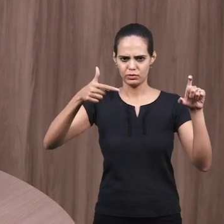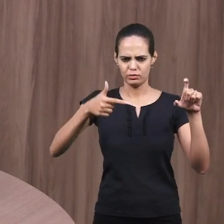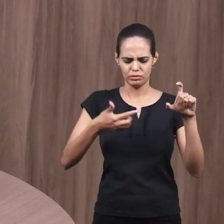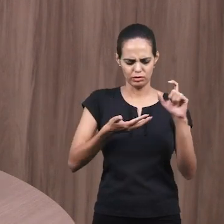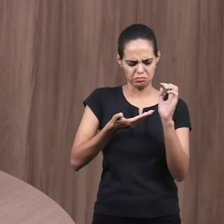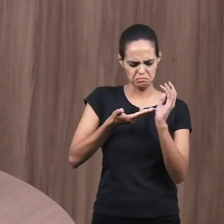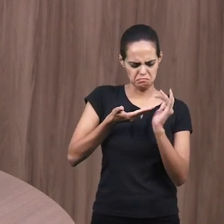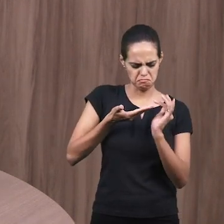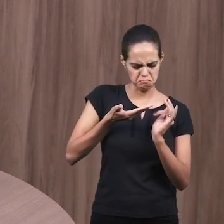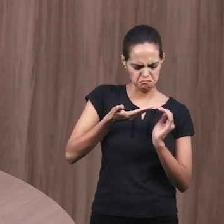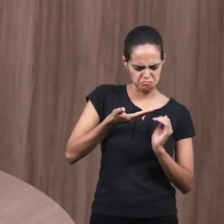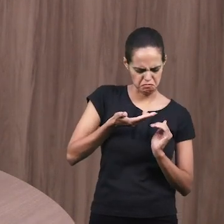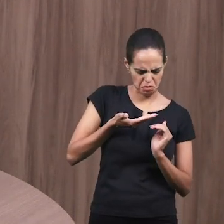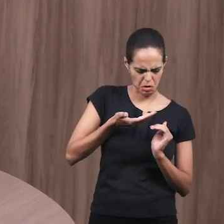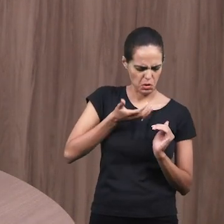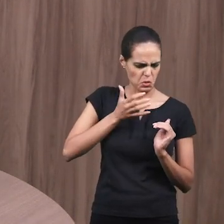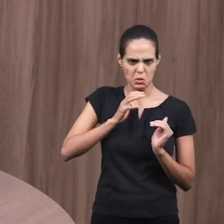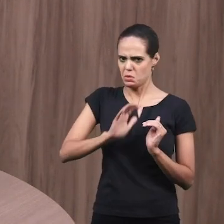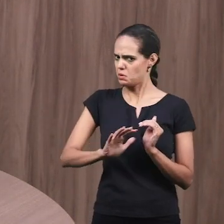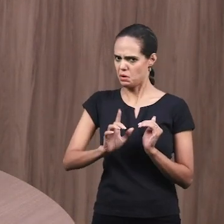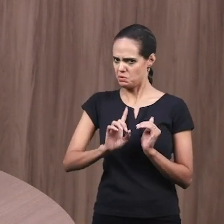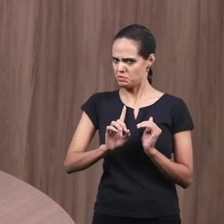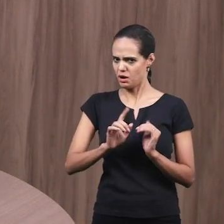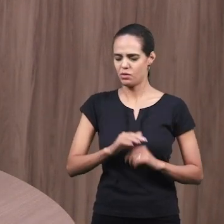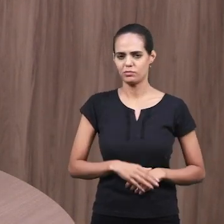commencer avec la demi-lune.